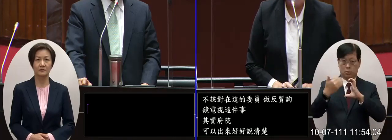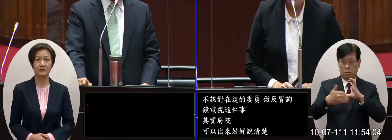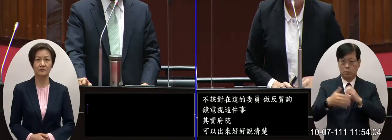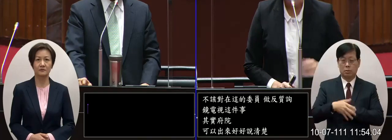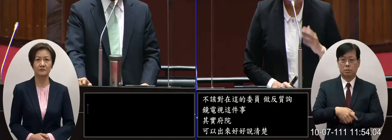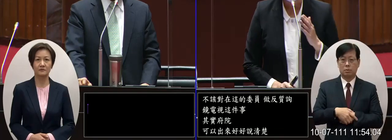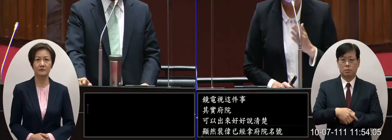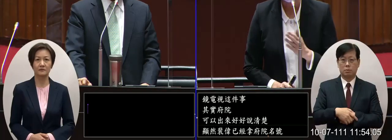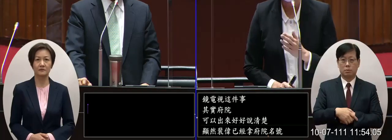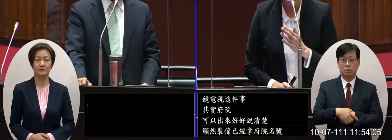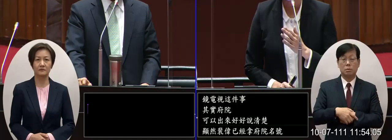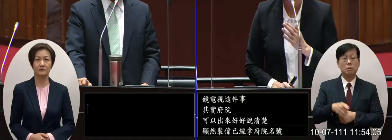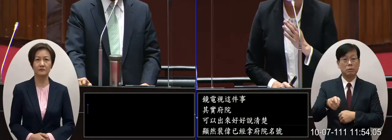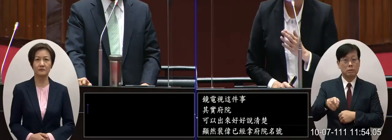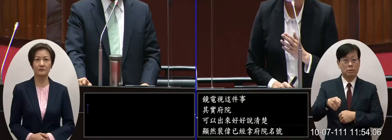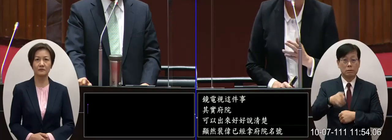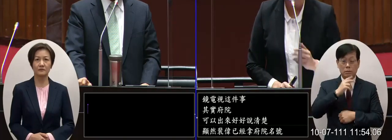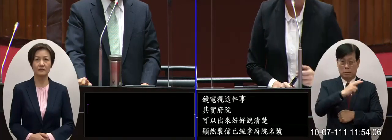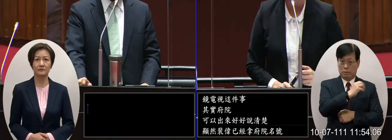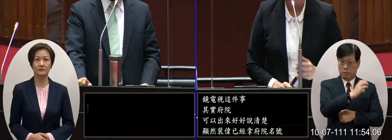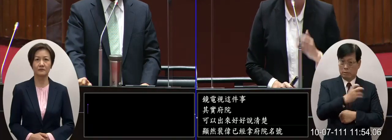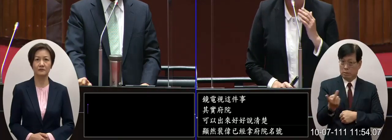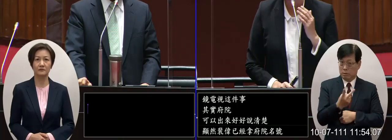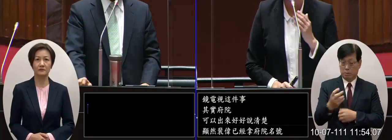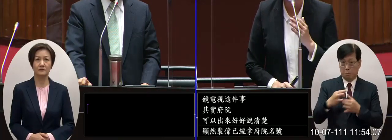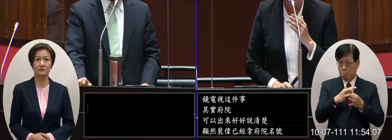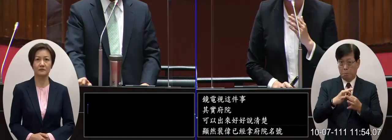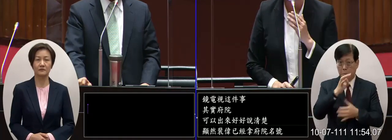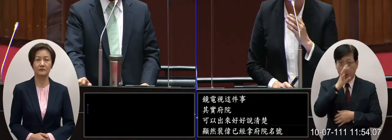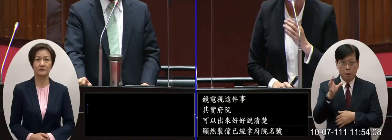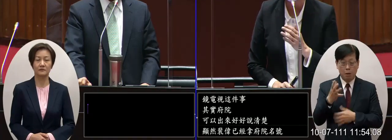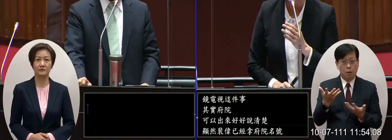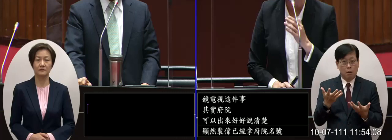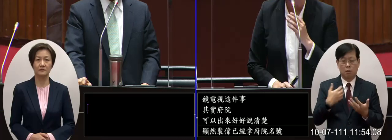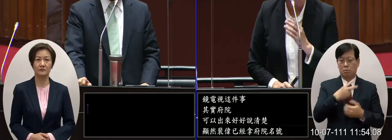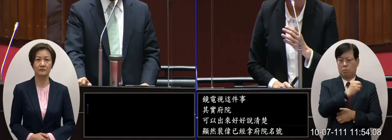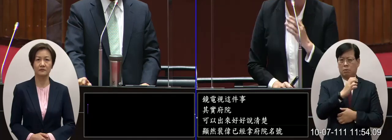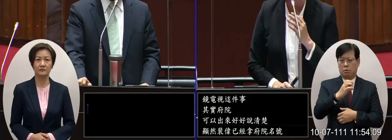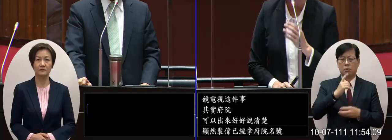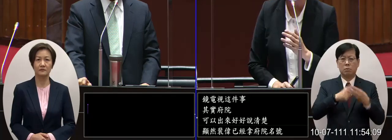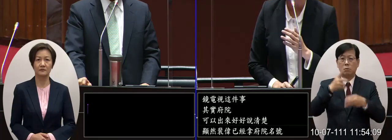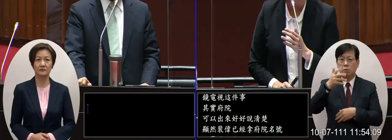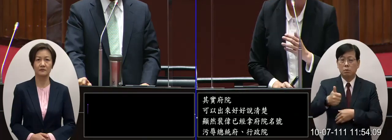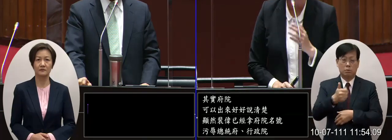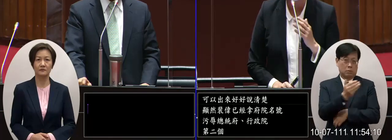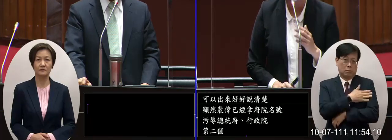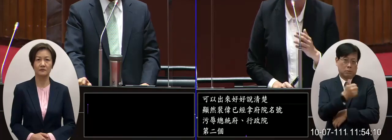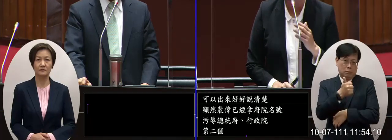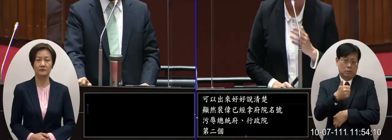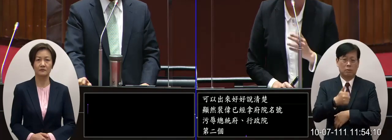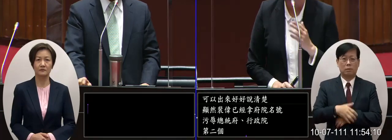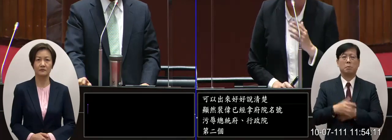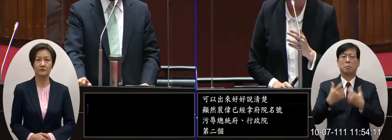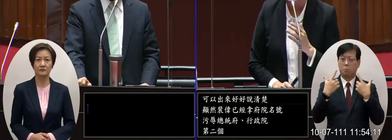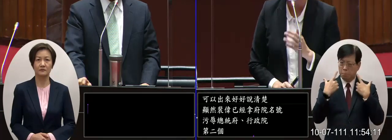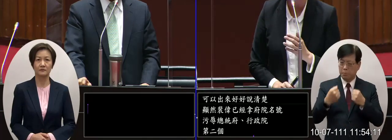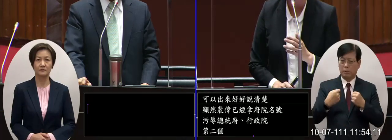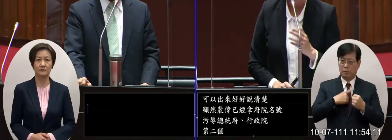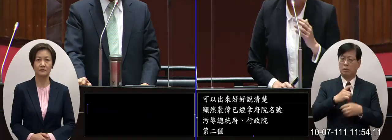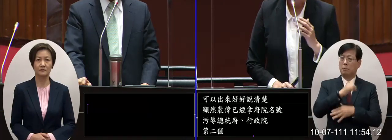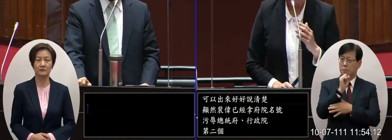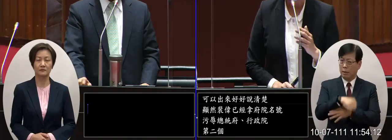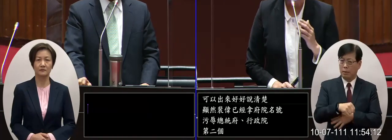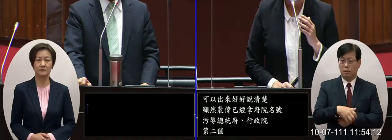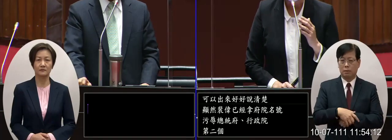他跟那个 NCC 没有关系，我们的 NCC 主委陈耀祥就应该要答